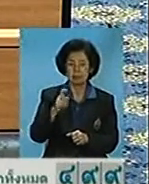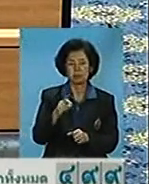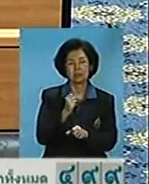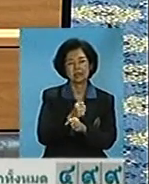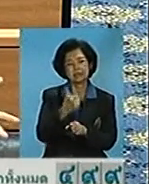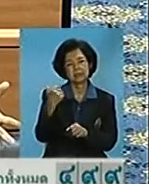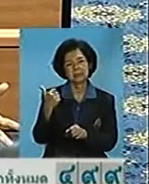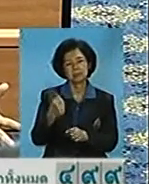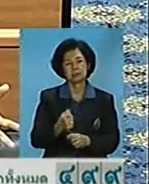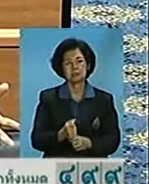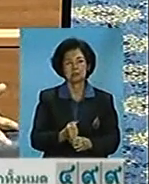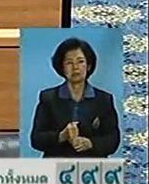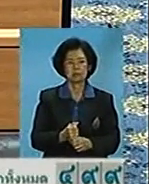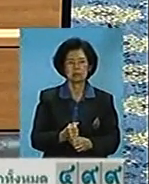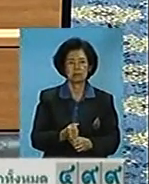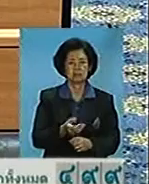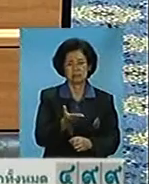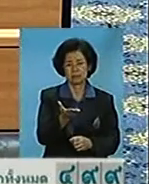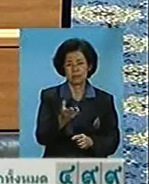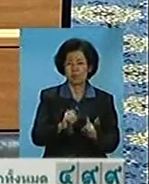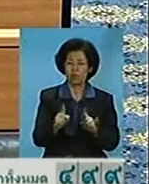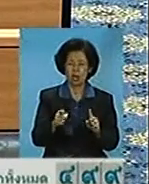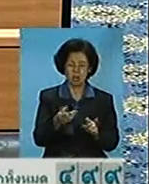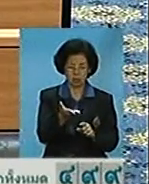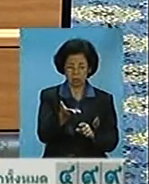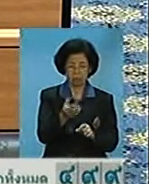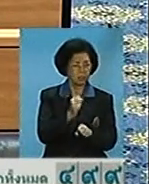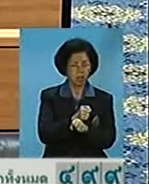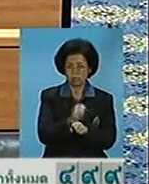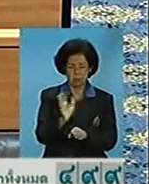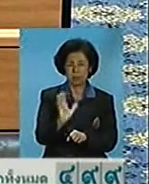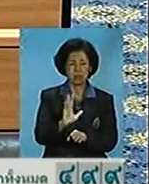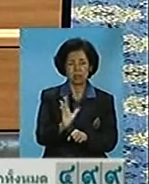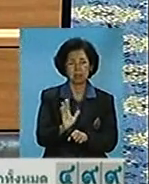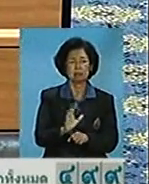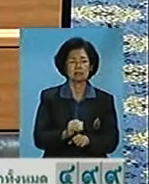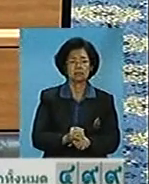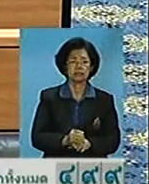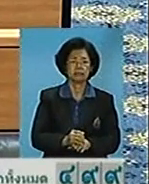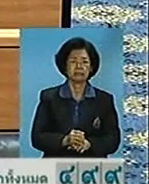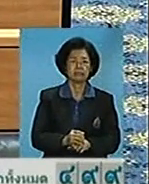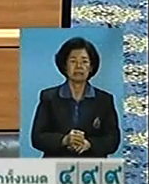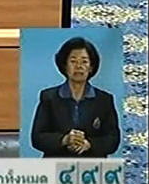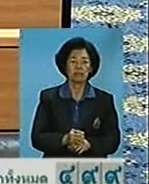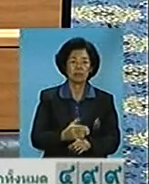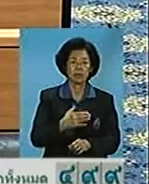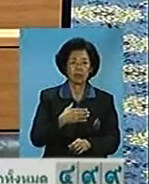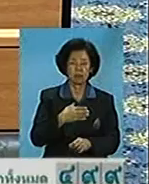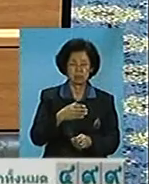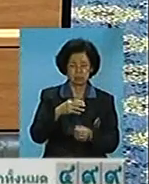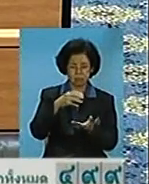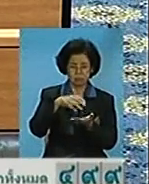าอย่างนี้แต่ว่าแรงงานพวกนี้ไม่สามารถทำอย่างนั้นได้ครับท่านประธานนะและผมคิดว่าการที่ผมจะ